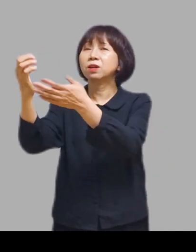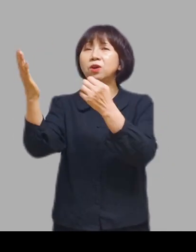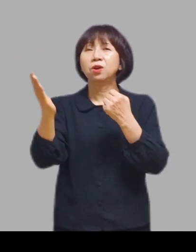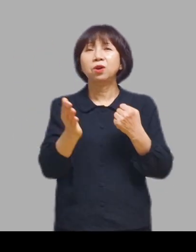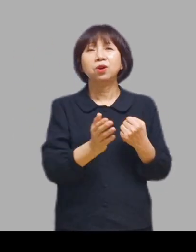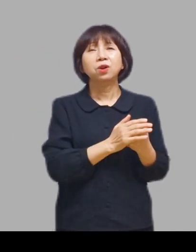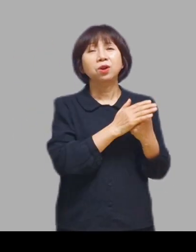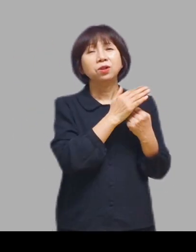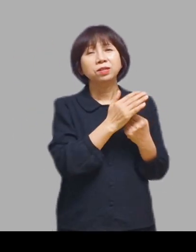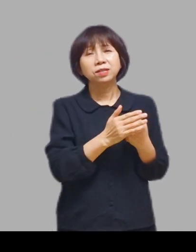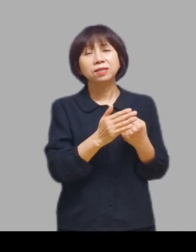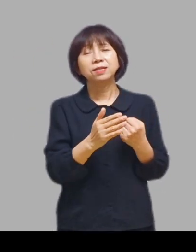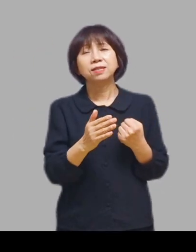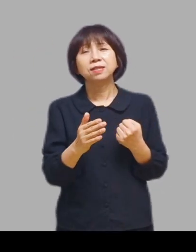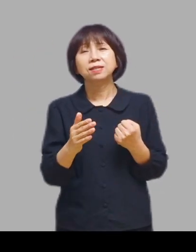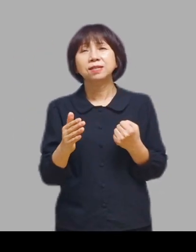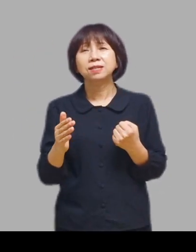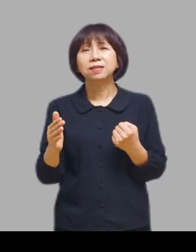영접하실